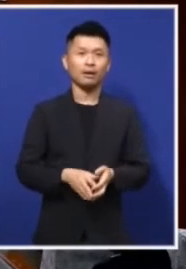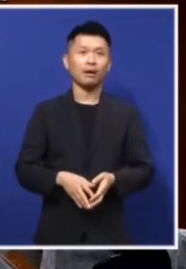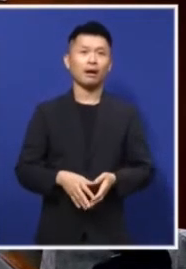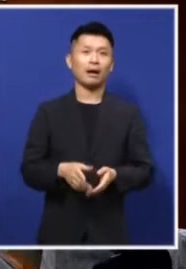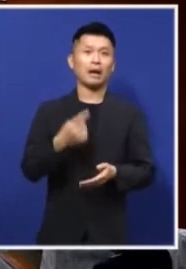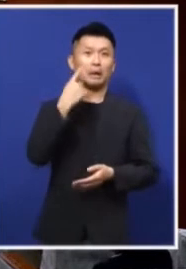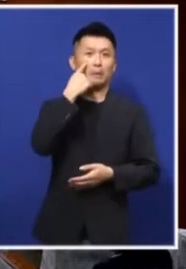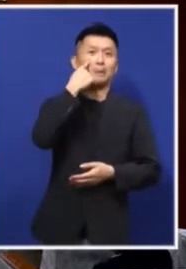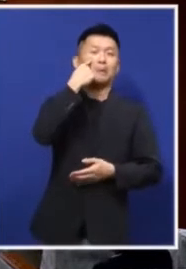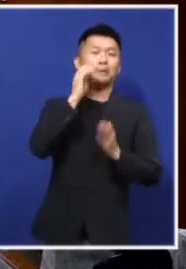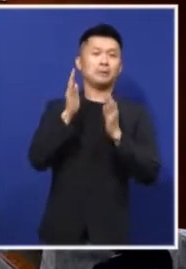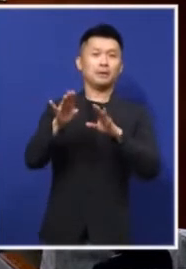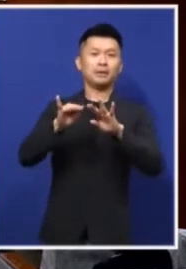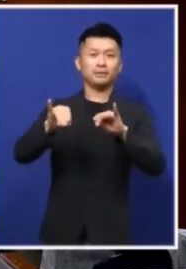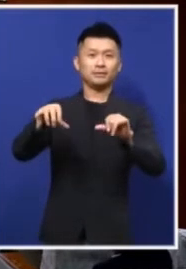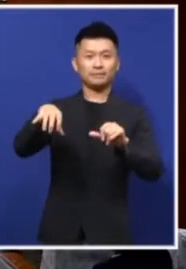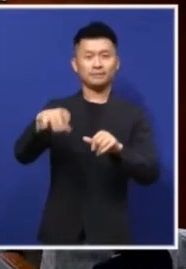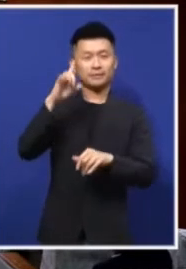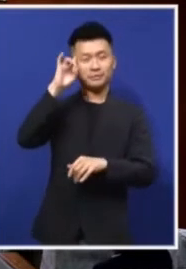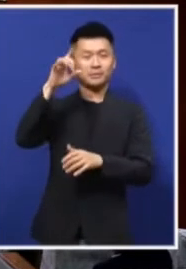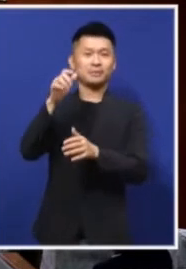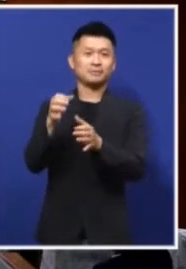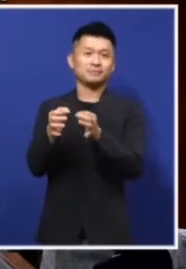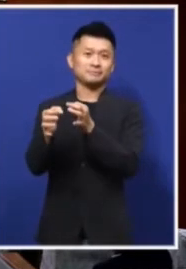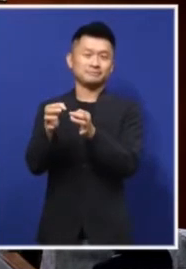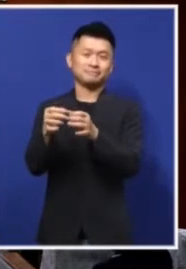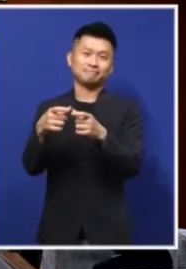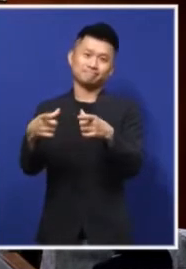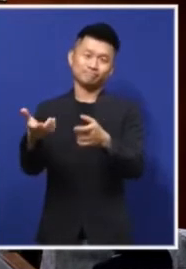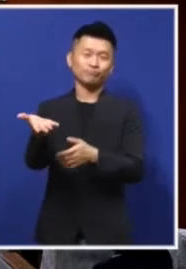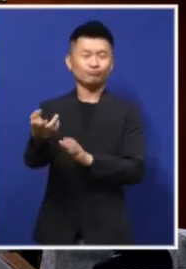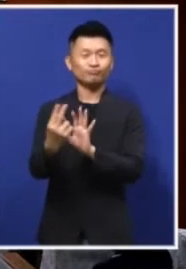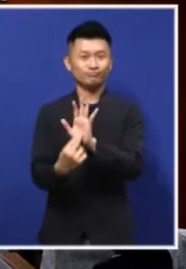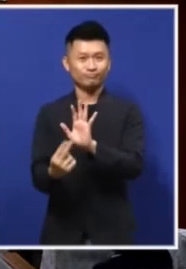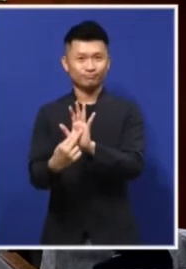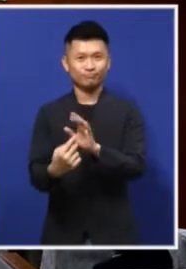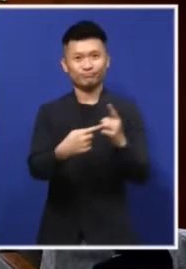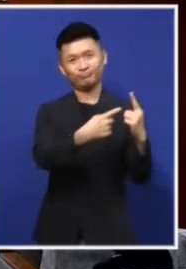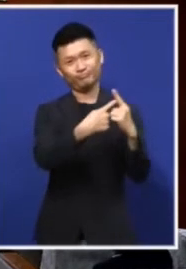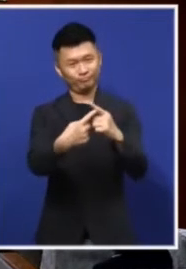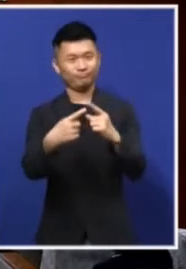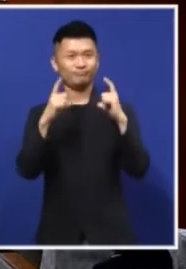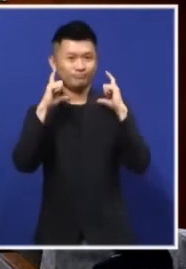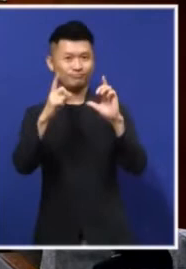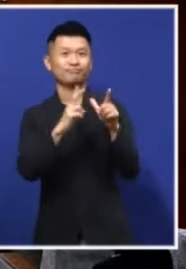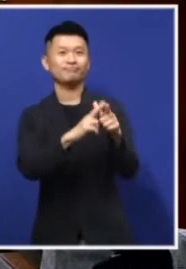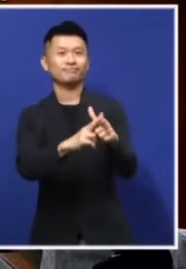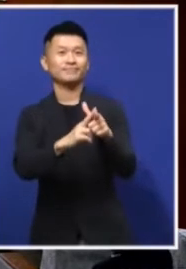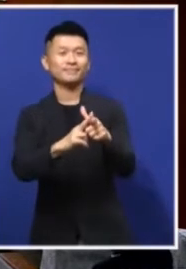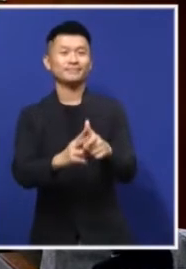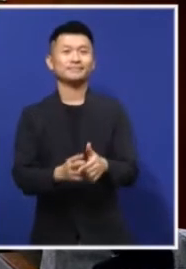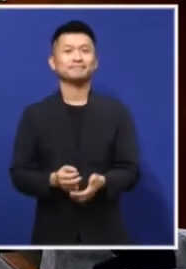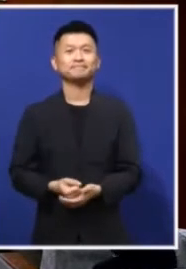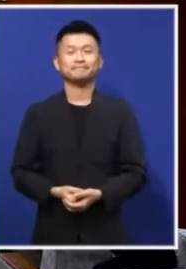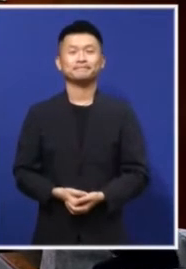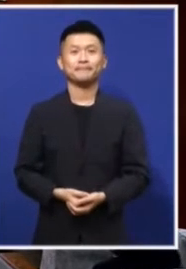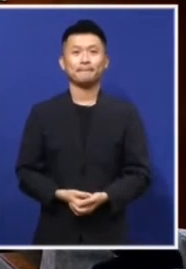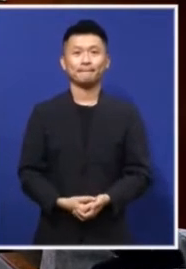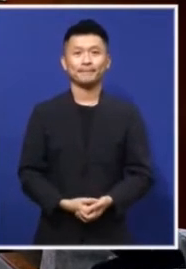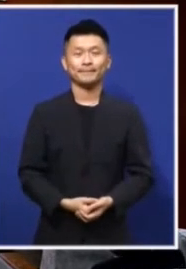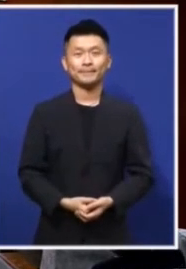券，请地方创生券说明。 对，都来了就来说说话，跟大家介绍一下地方创生券。